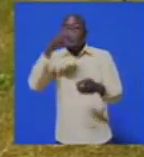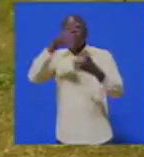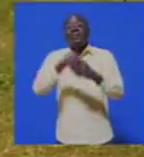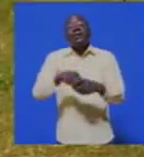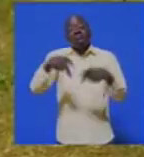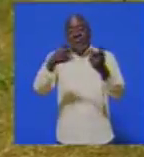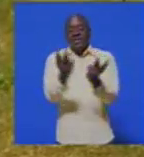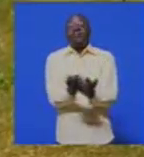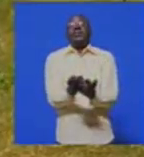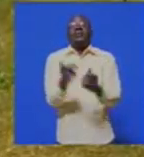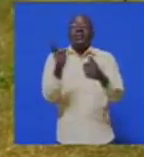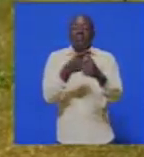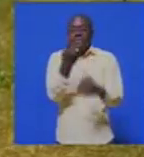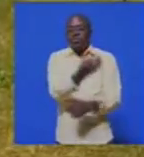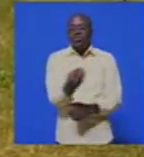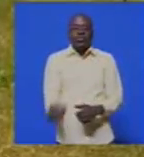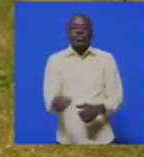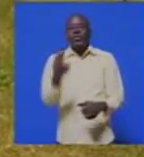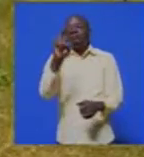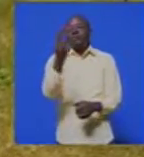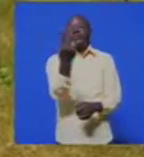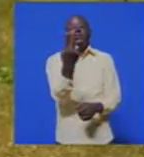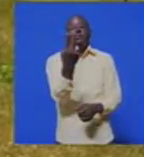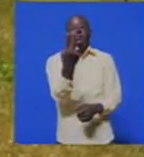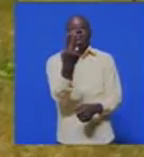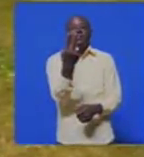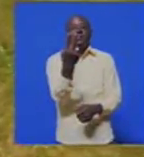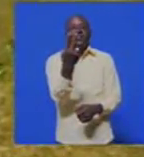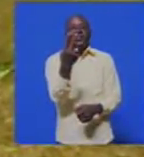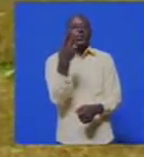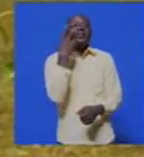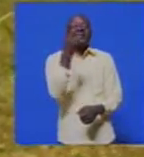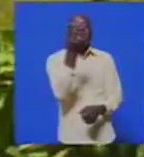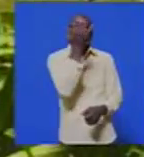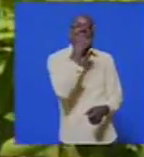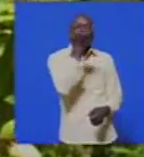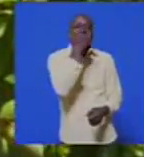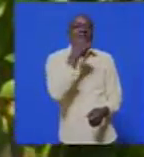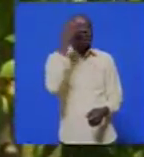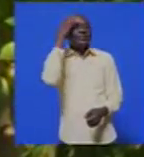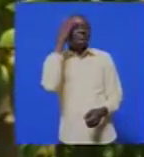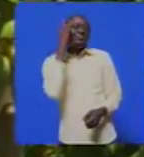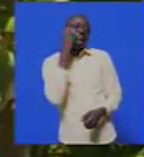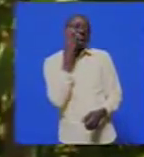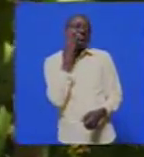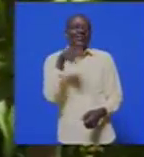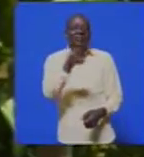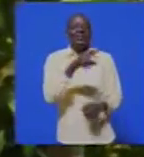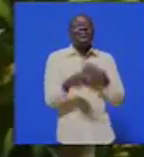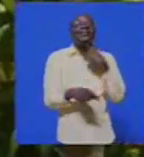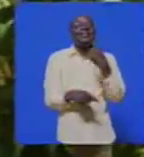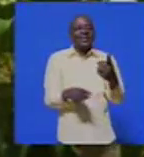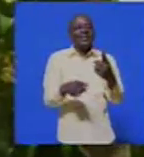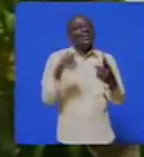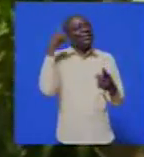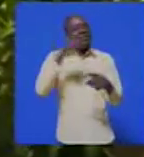Ça, c'est la première chose. Deuxième des choses, vous voyez cette mangue, par exemple, elle est colorée. Vous allez dire que cette variété-là est